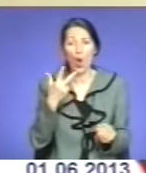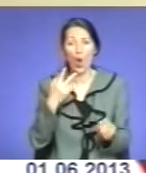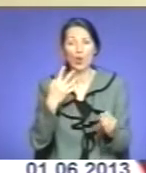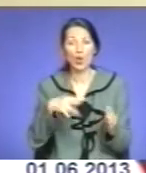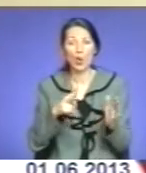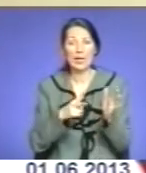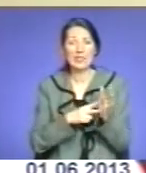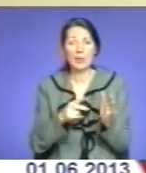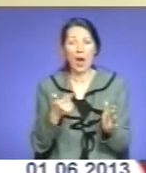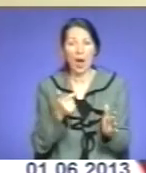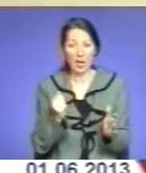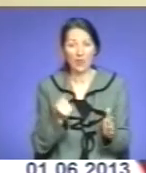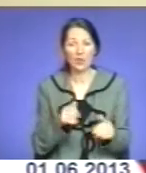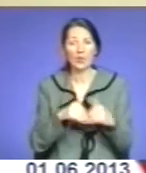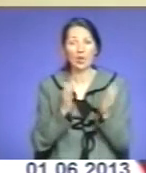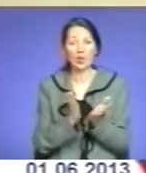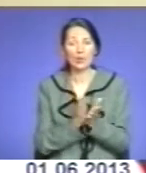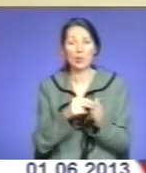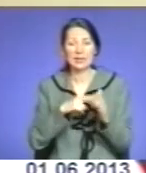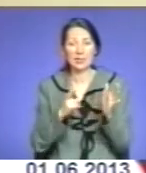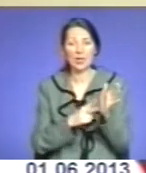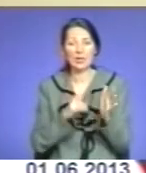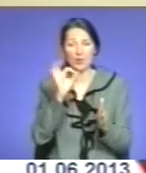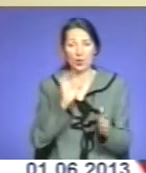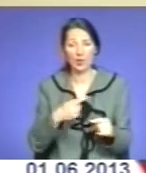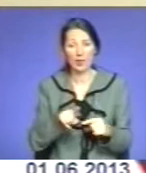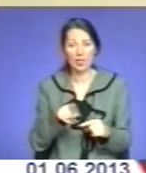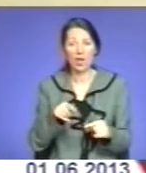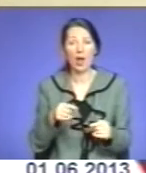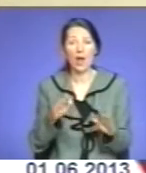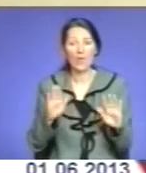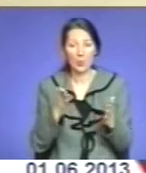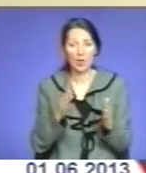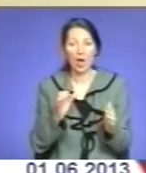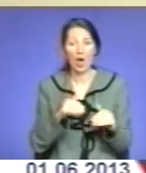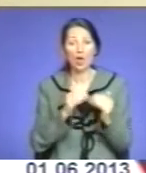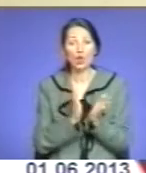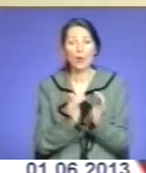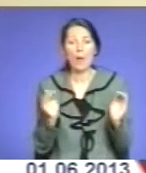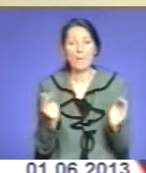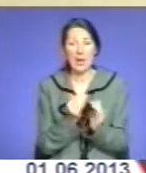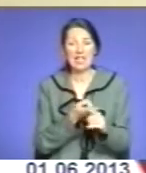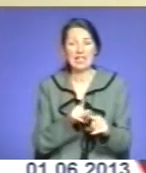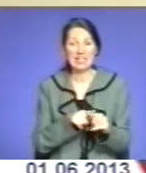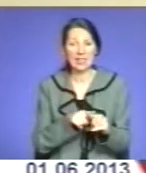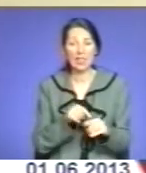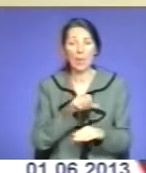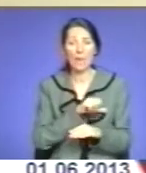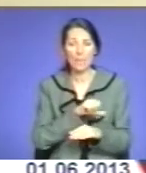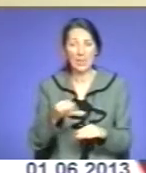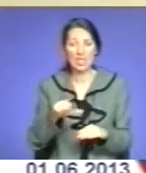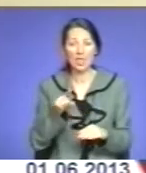суми перевищення застосовується ставка 17%. В інших випадках, якщо сума менше цієї межі,